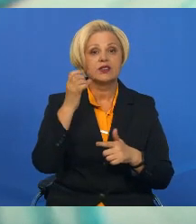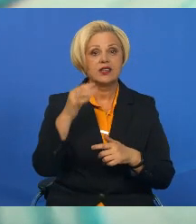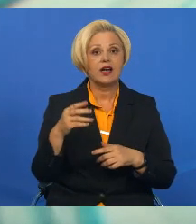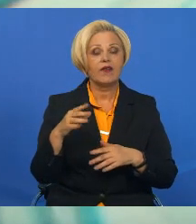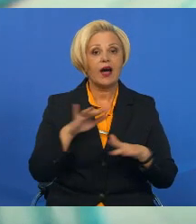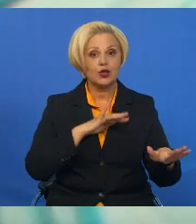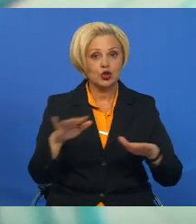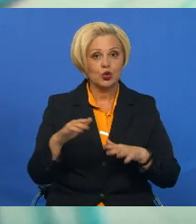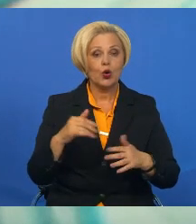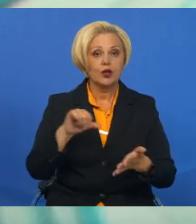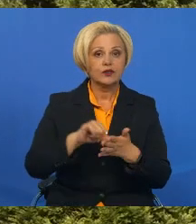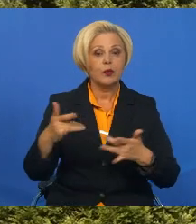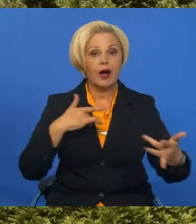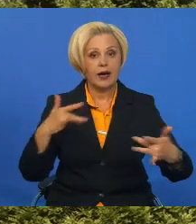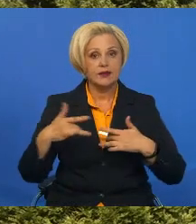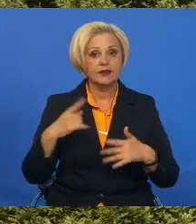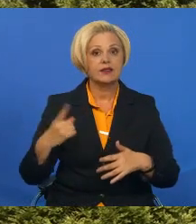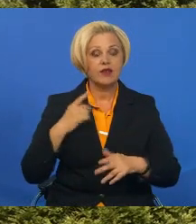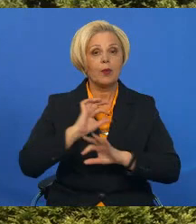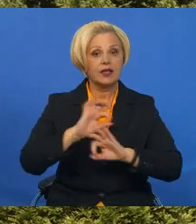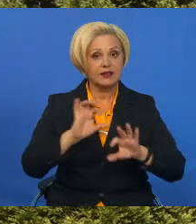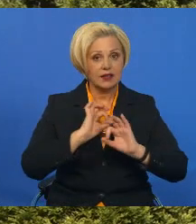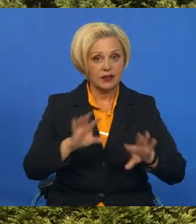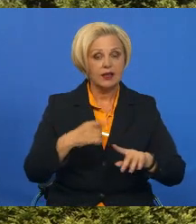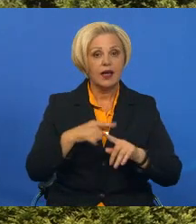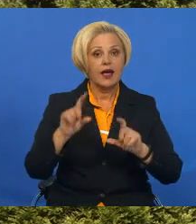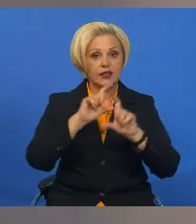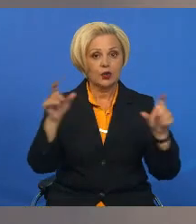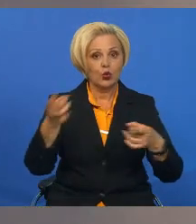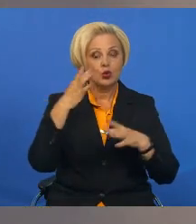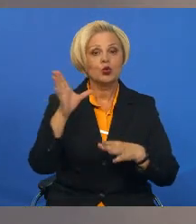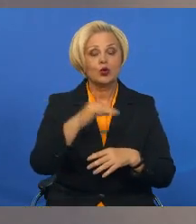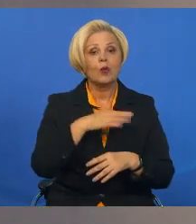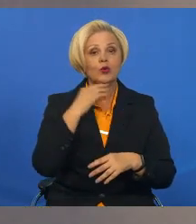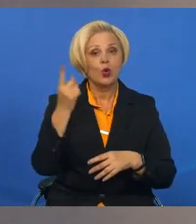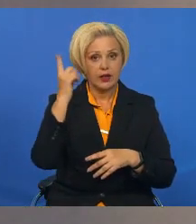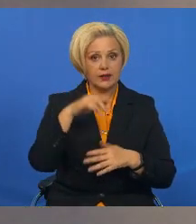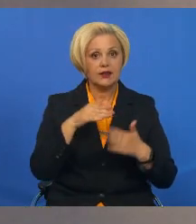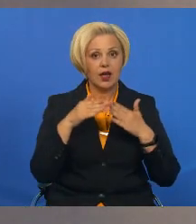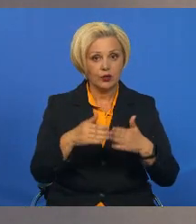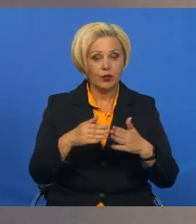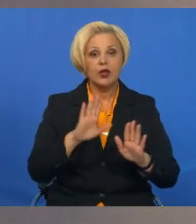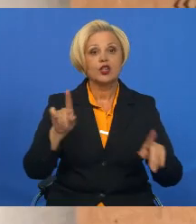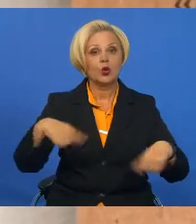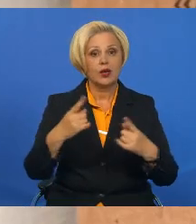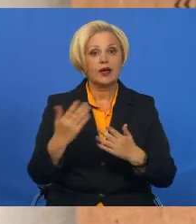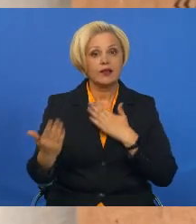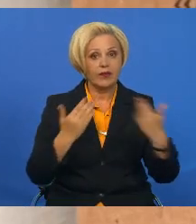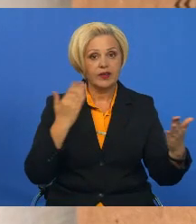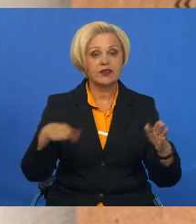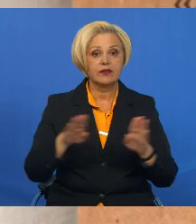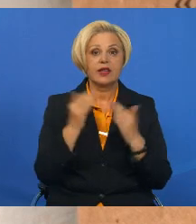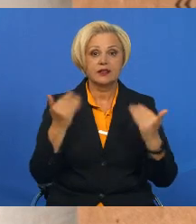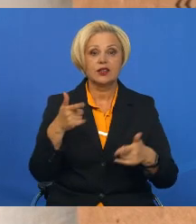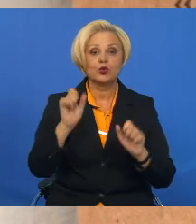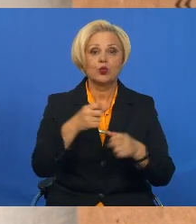выступлениями артистов и майстер-классами. Эта установа культуры добра вядомая в Гомелі. И не только организации выстав. Так, зараз